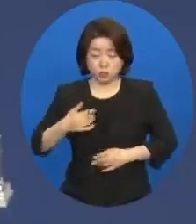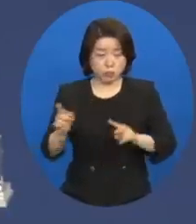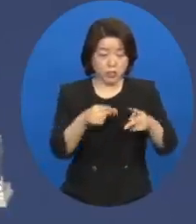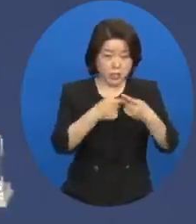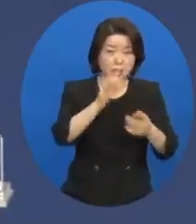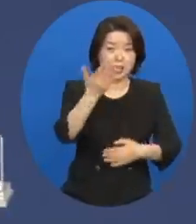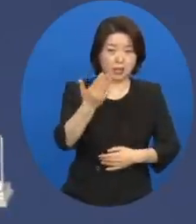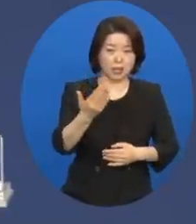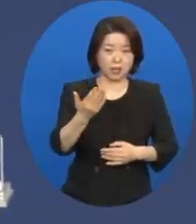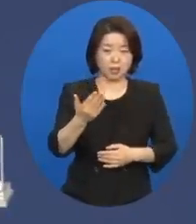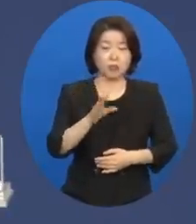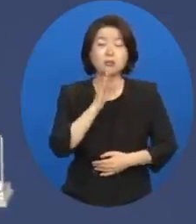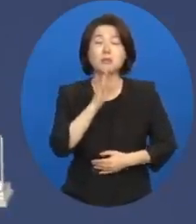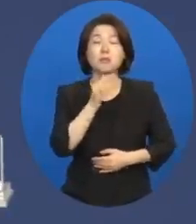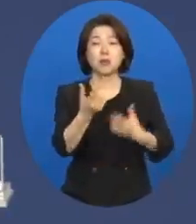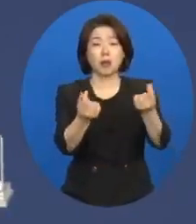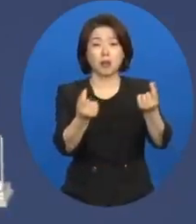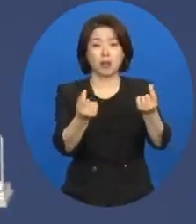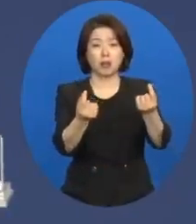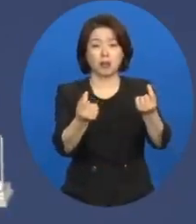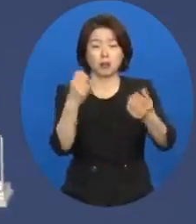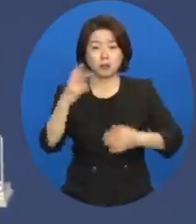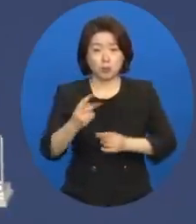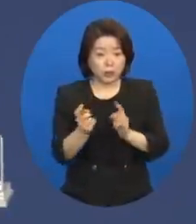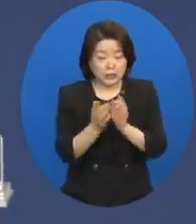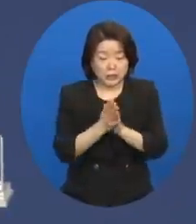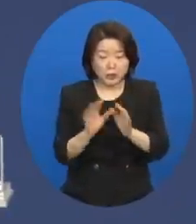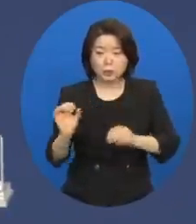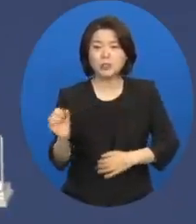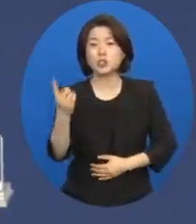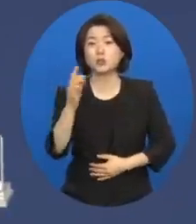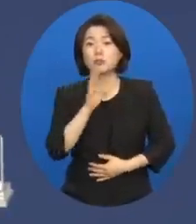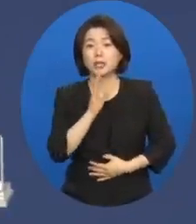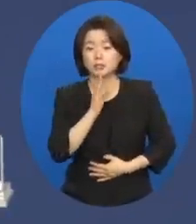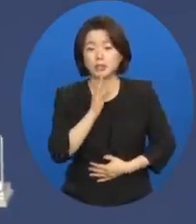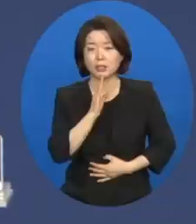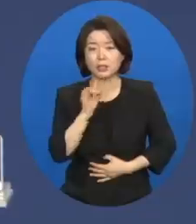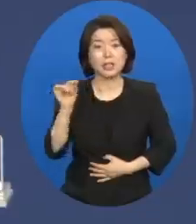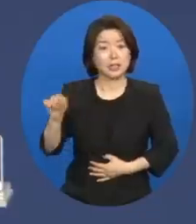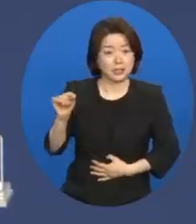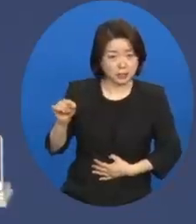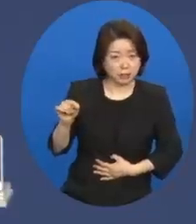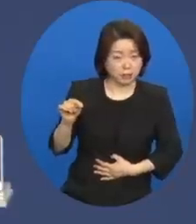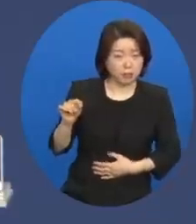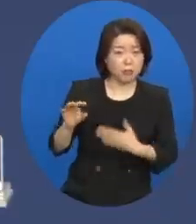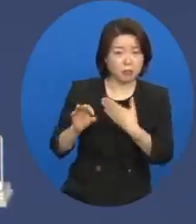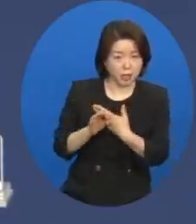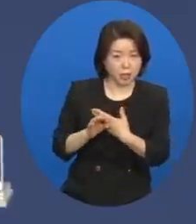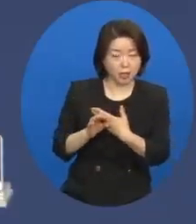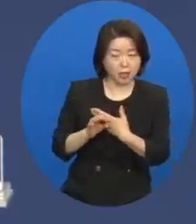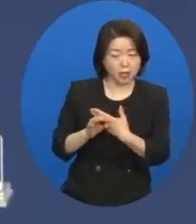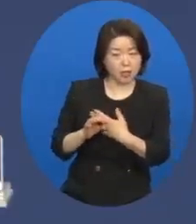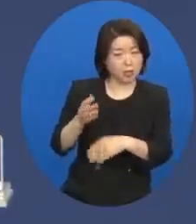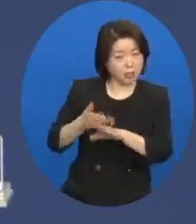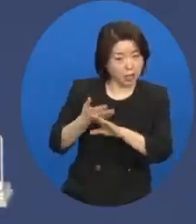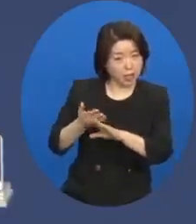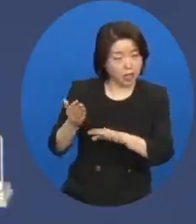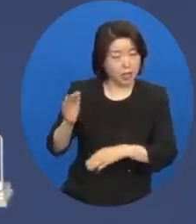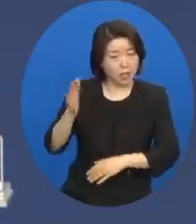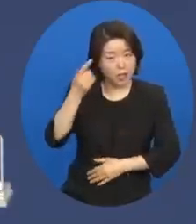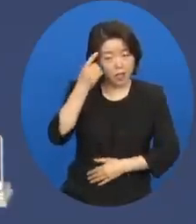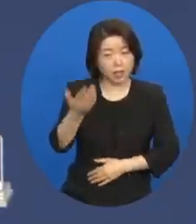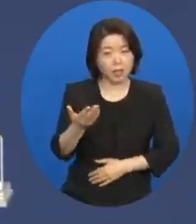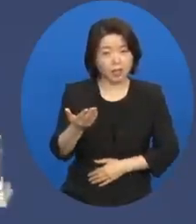가고 그 맞아요. 그것도 직접적인 원인이긴 해요. 근데 그거면 정말 그거면 다를까요? 라고